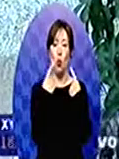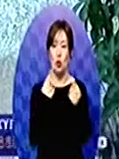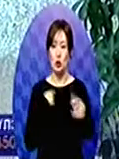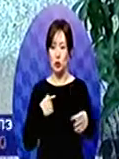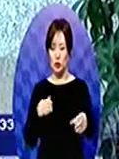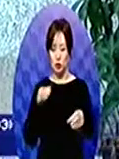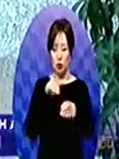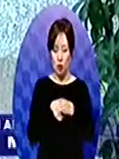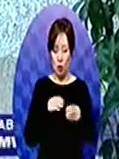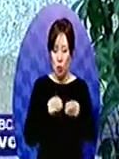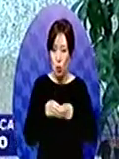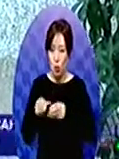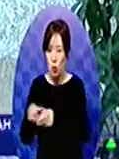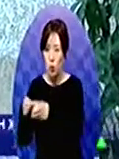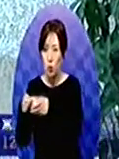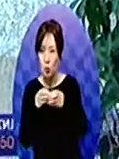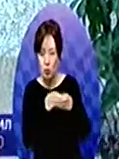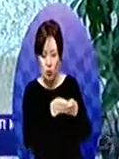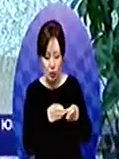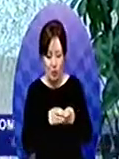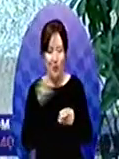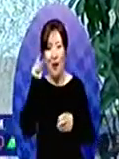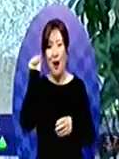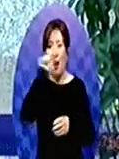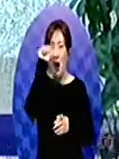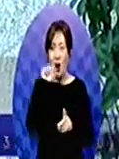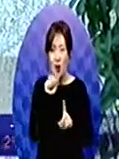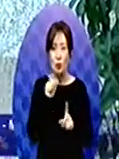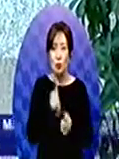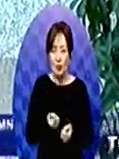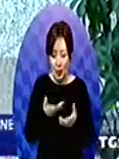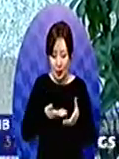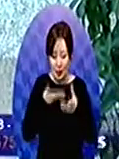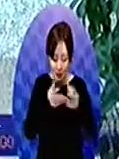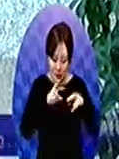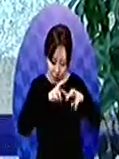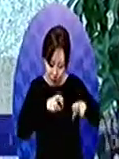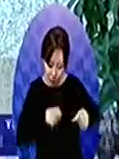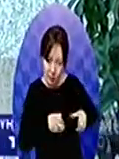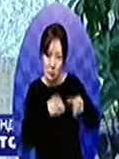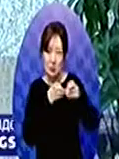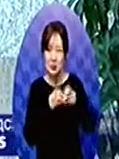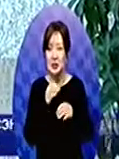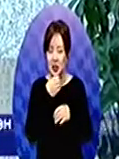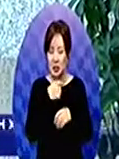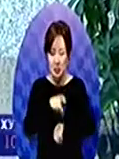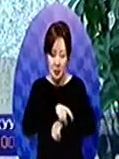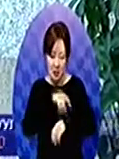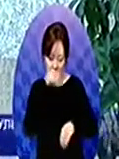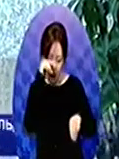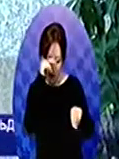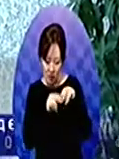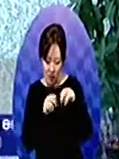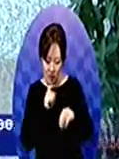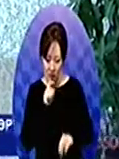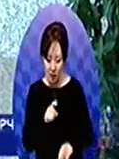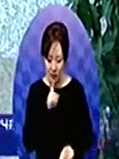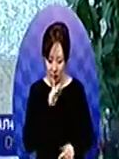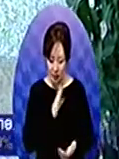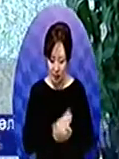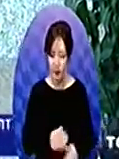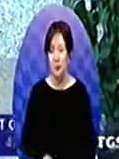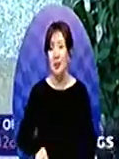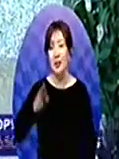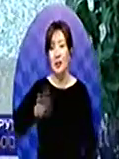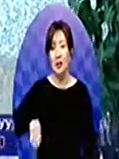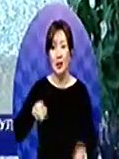асуултууд бүлгүүдээс гарсан асуултууд бол шинж ачнаар хариулна. Тэгээд дараа нь одоо дараагийн